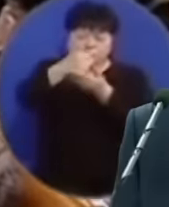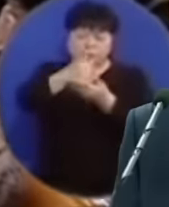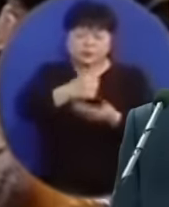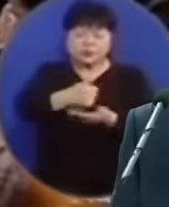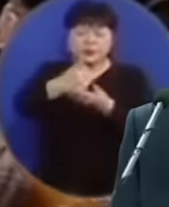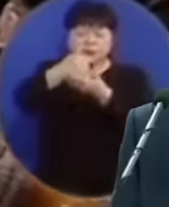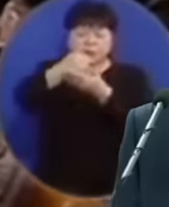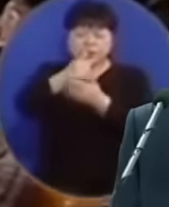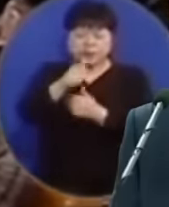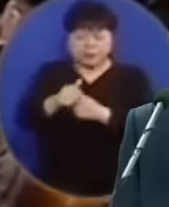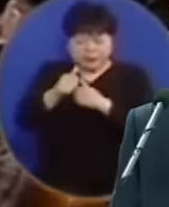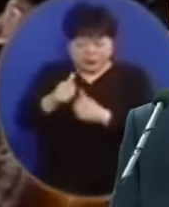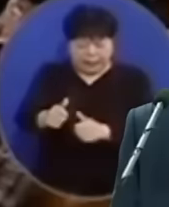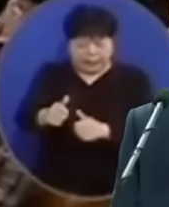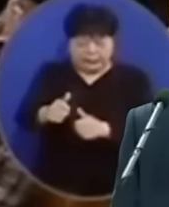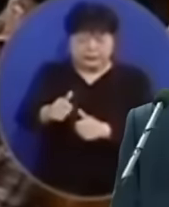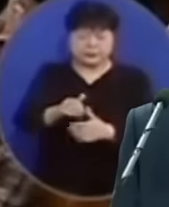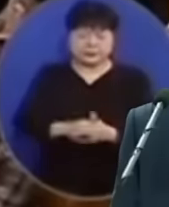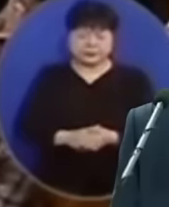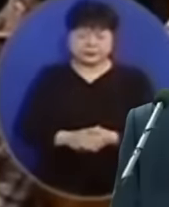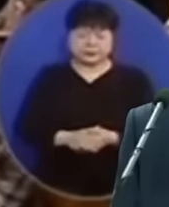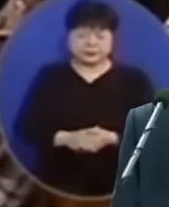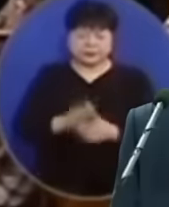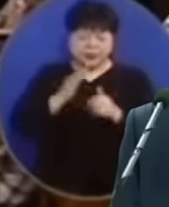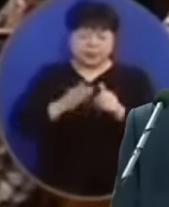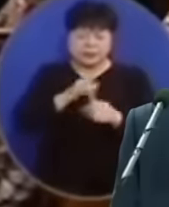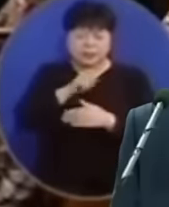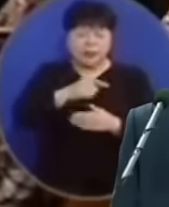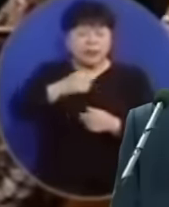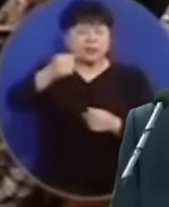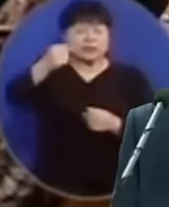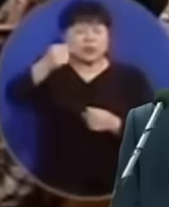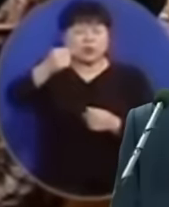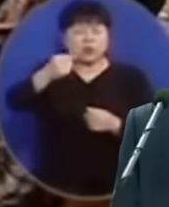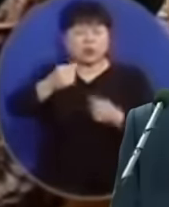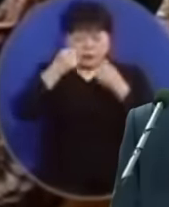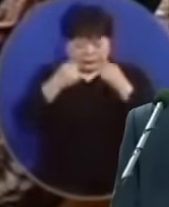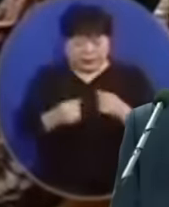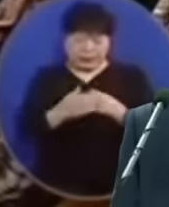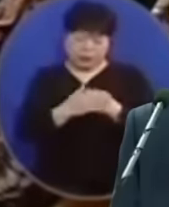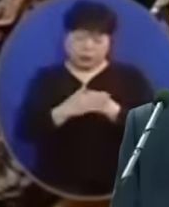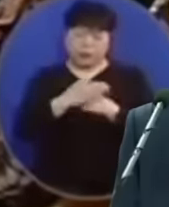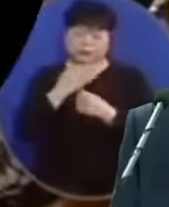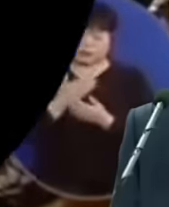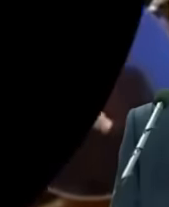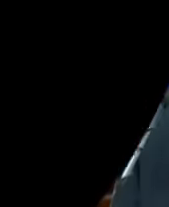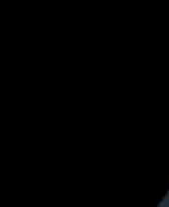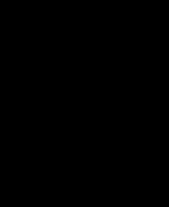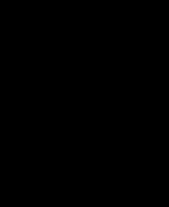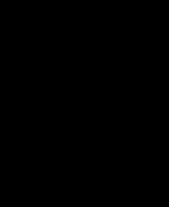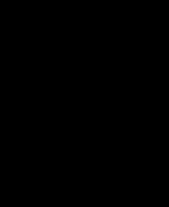섬기고 하나님을 따르는 이 간절한 마음을 가지고 우리가 살아가게 도와주시옵소서. 예수님 이름.